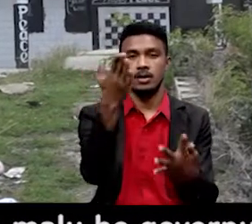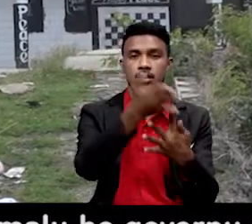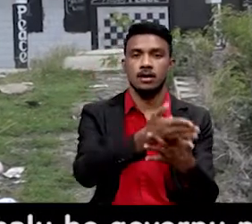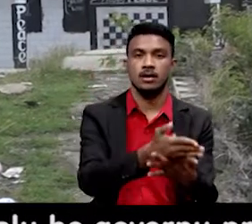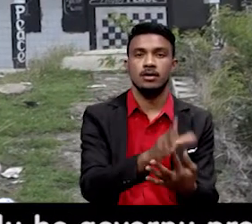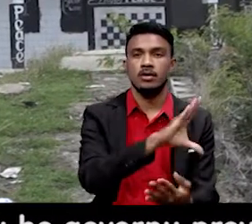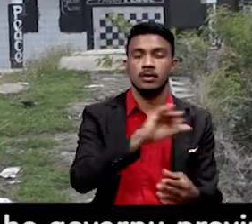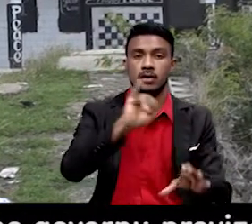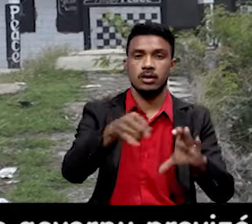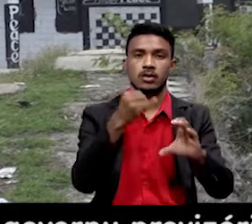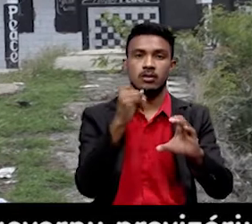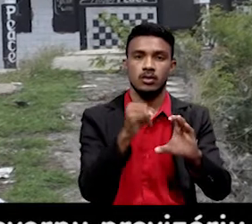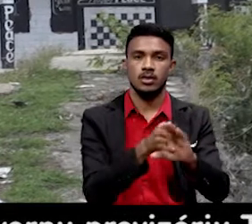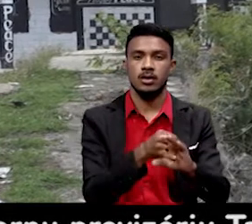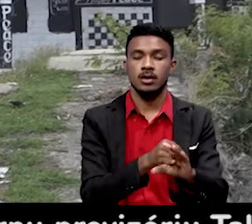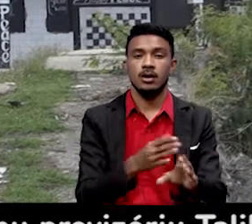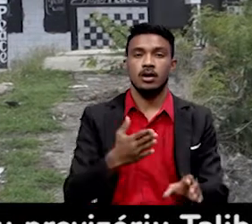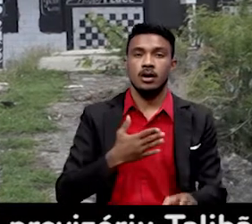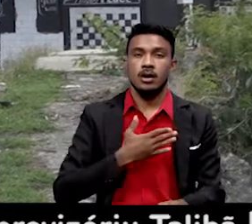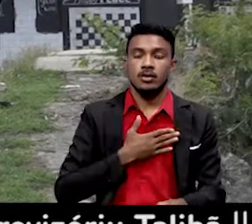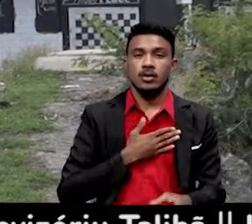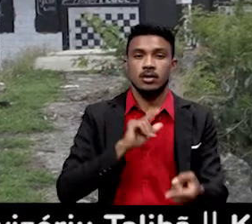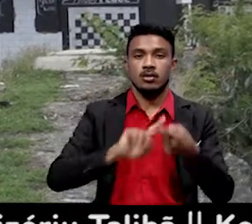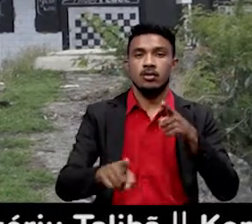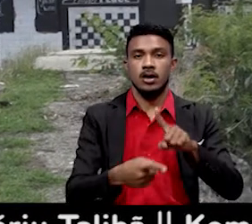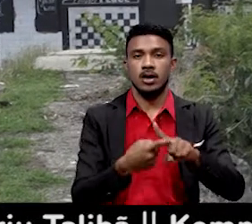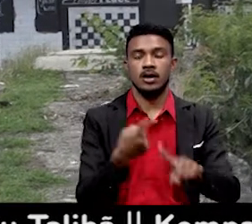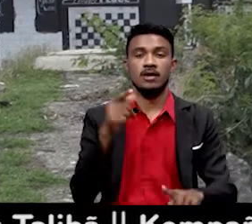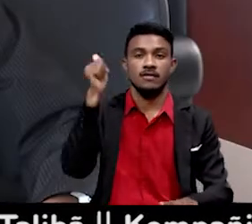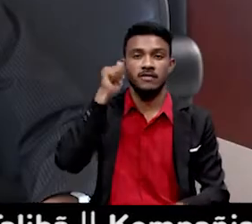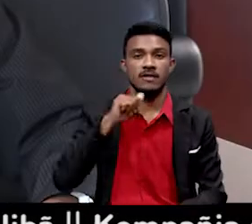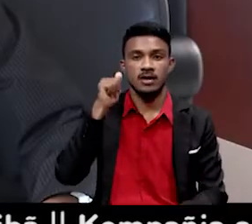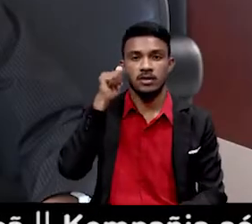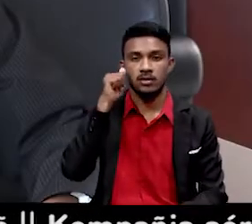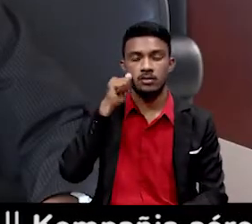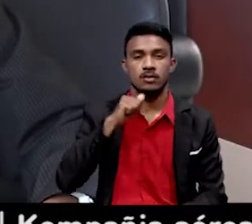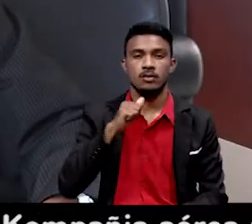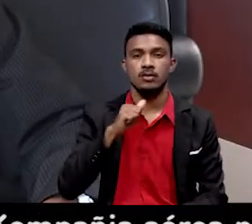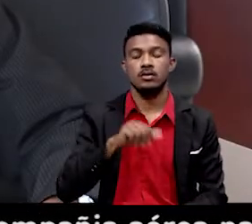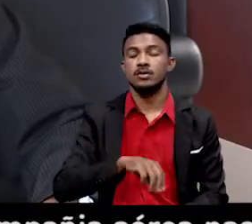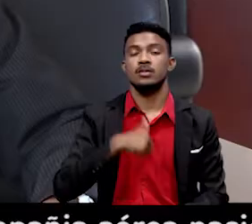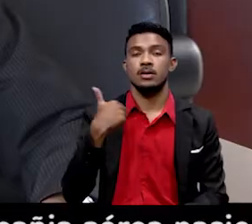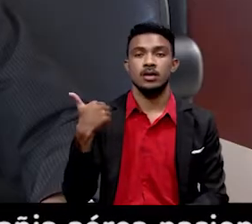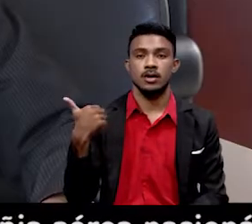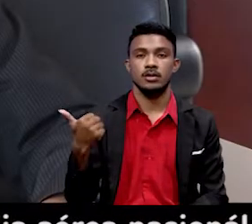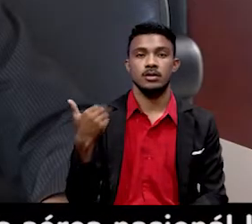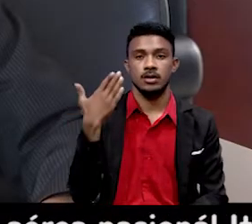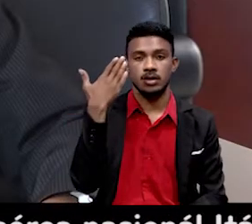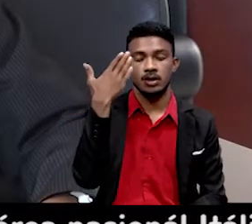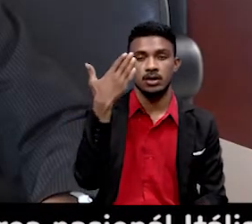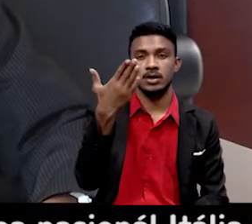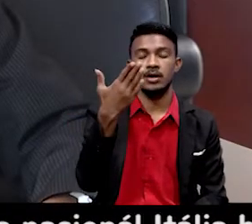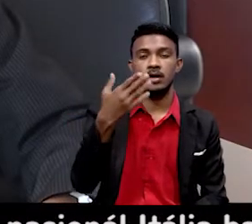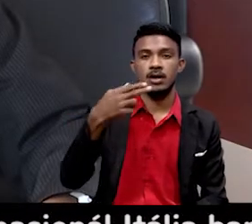Termasuk musuh hamni tama musuh hamni kolega fetong balu iha semaka Santo